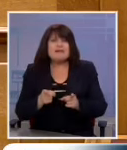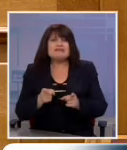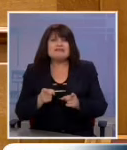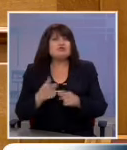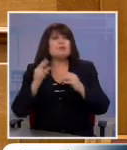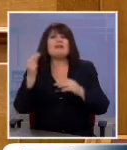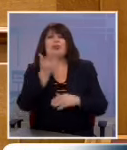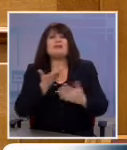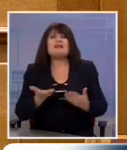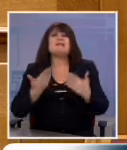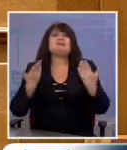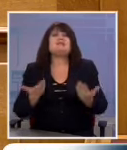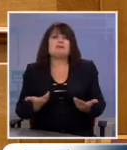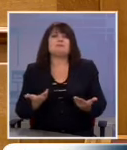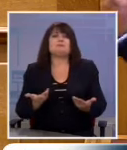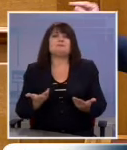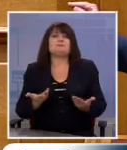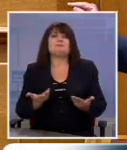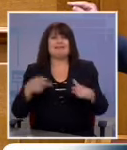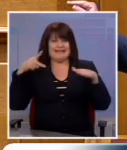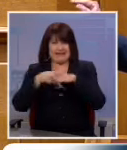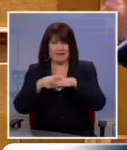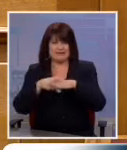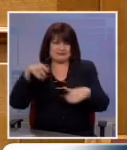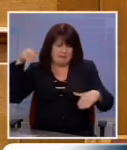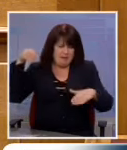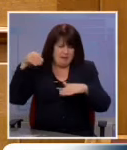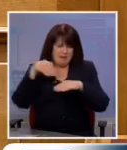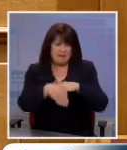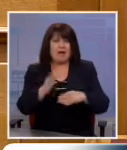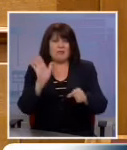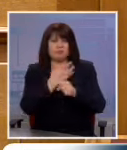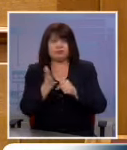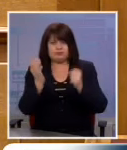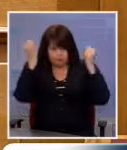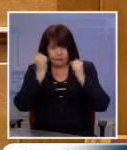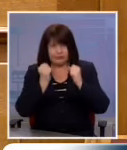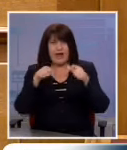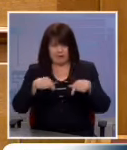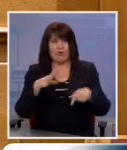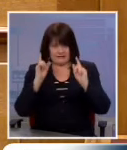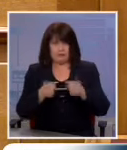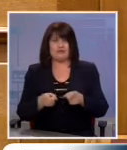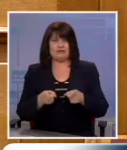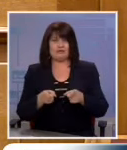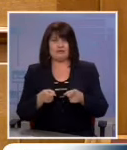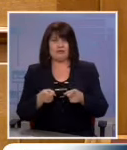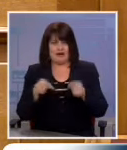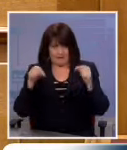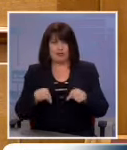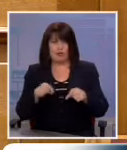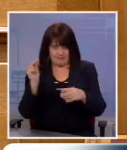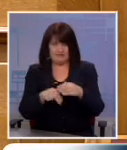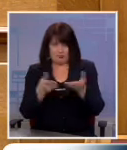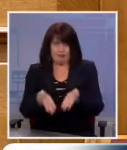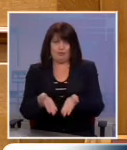κύριοι συνάδελφοι, την κατάρρευση των τραπεζών? Αυτό θέλετε να αποφασίσουμε εδώ σήμερα? Αυτό θα